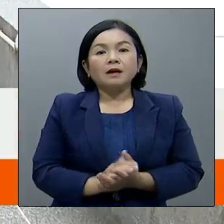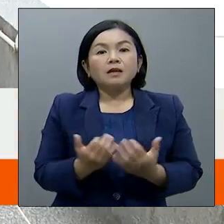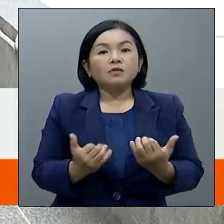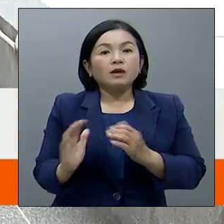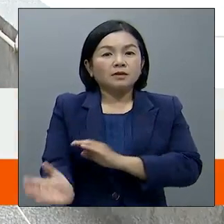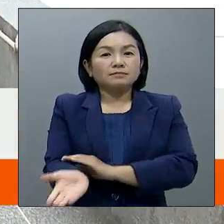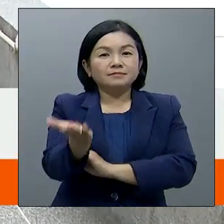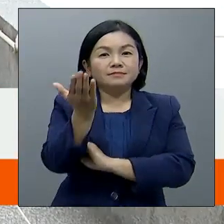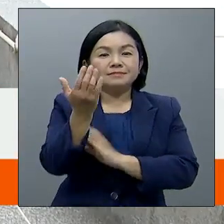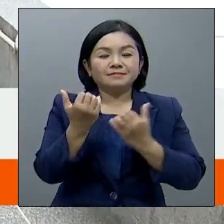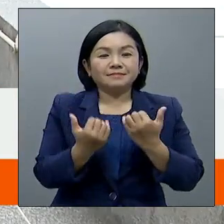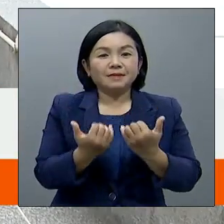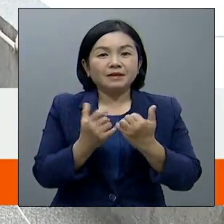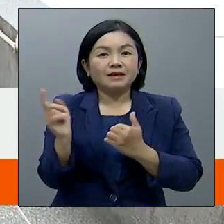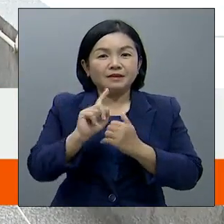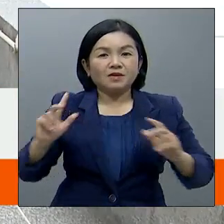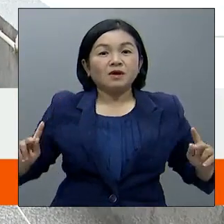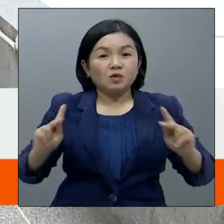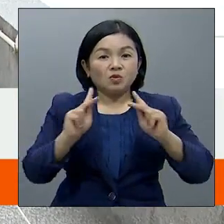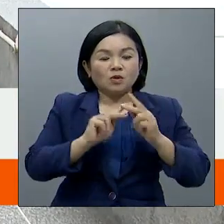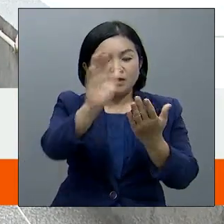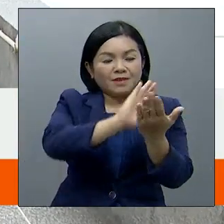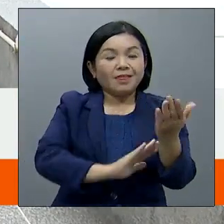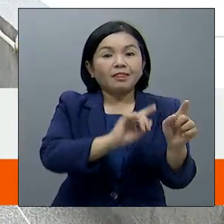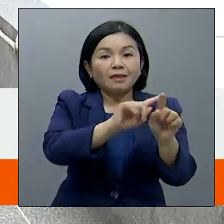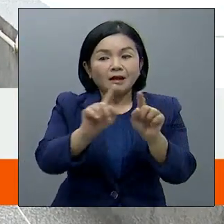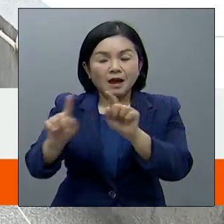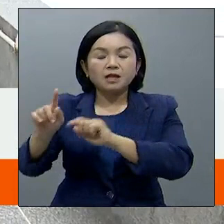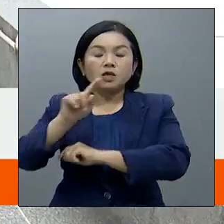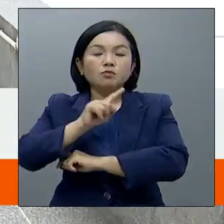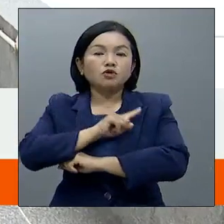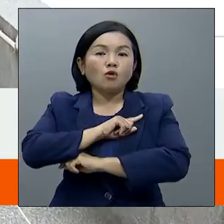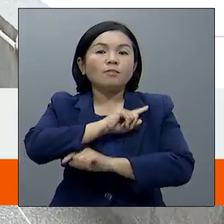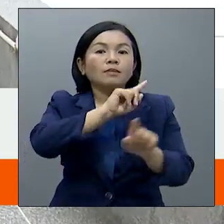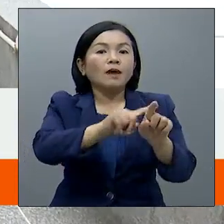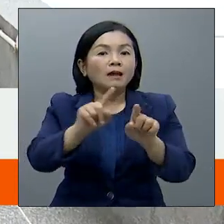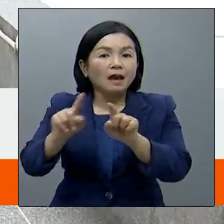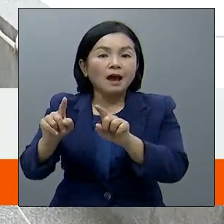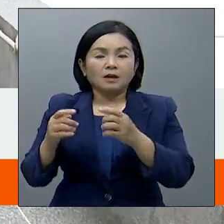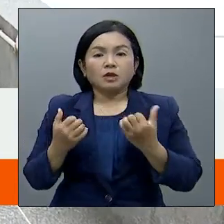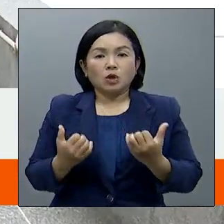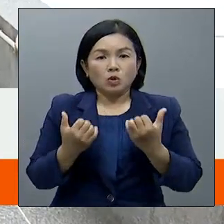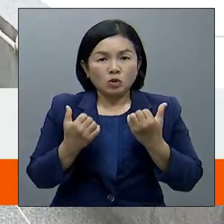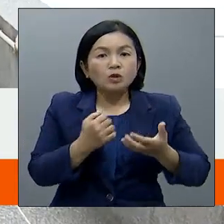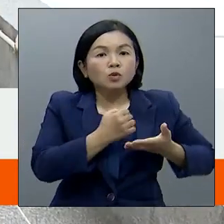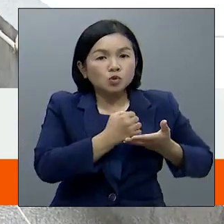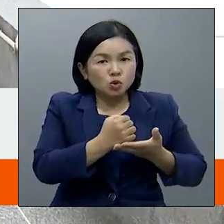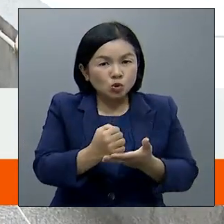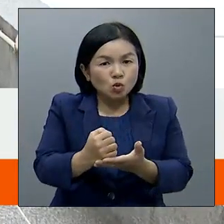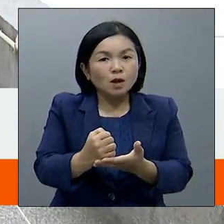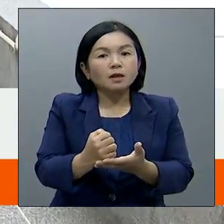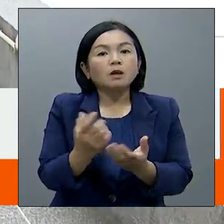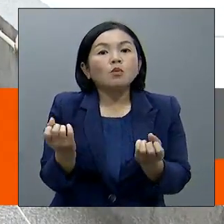ื่อช่วงเช้าที่ผ่านมานะคะทั้งกระทรวงการต่างประเทศแล้วก็หน่วยงานที่เกี่ยวข้องทุกฝ่ายยืนยันค่ะว่าจะให้ความช่วยเหลือแล้วก็เยียวย